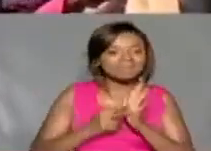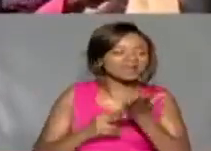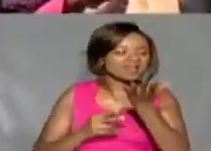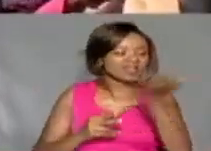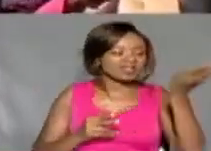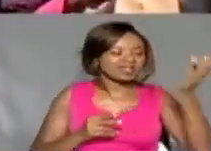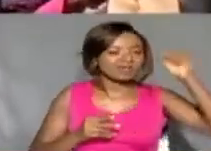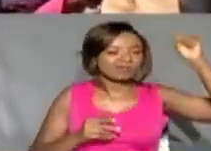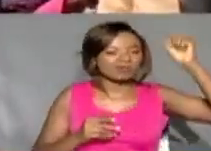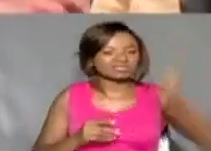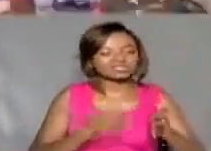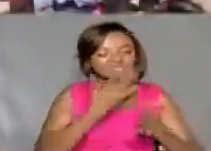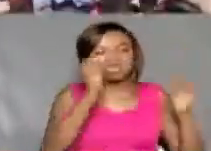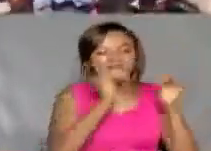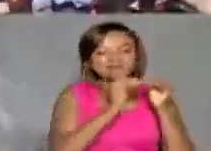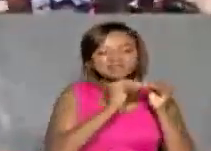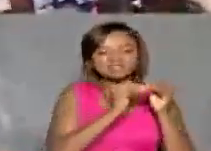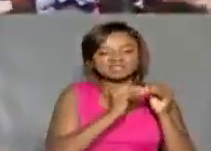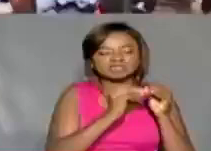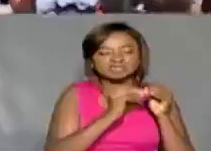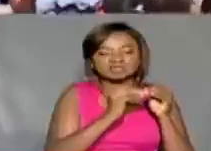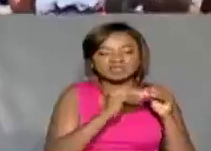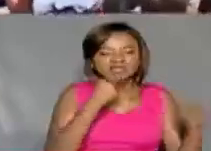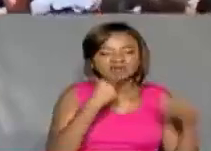wameweka kikundi kule Nairobi kwa mahoteli.